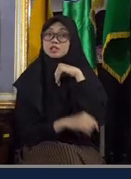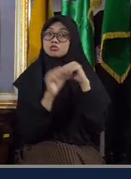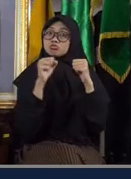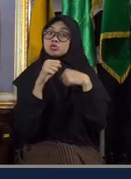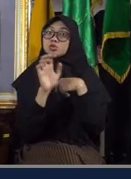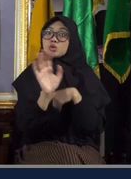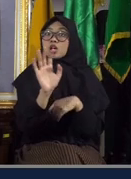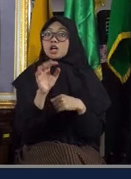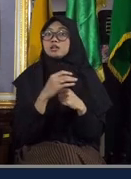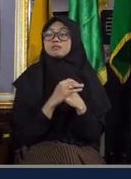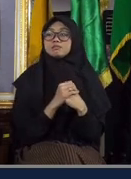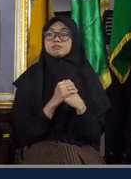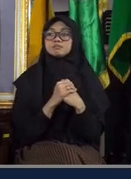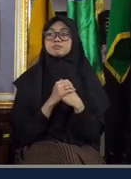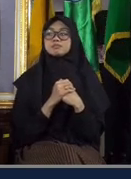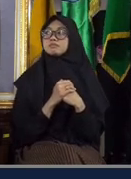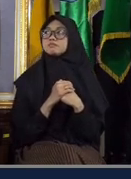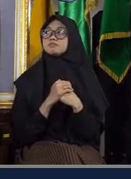atau tidak